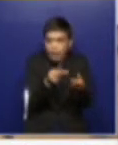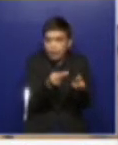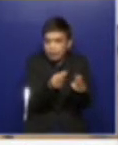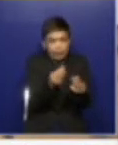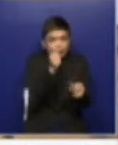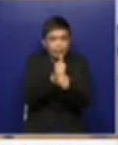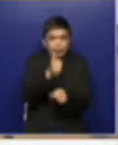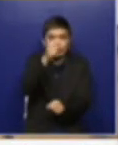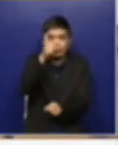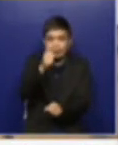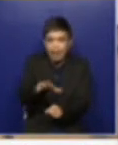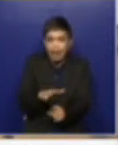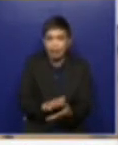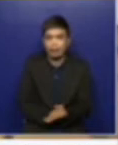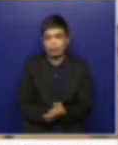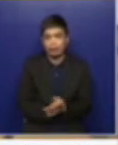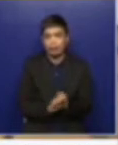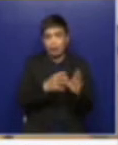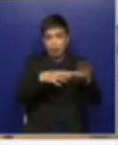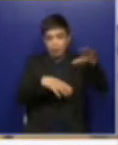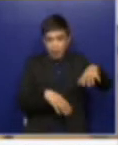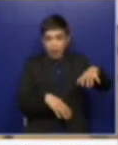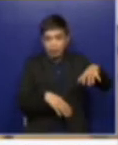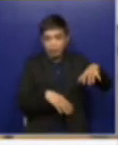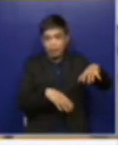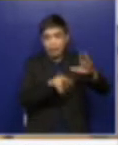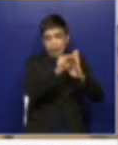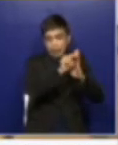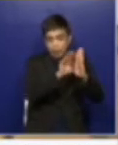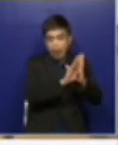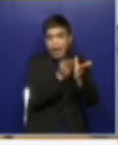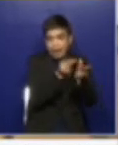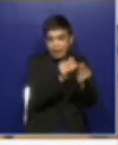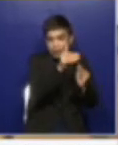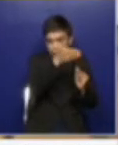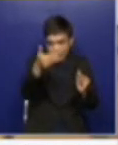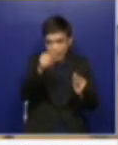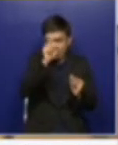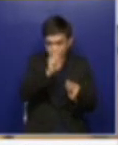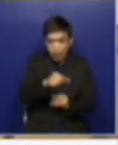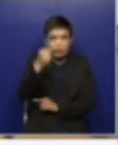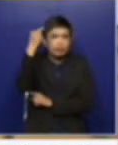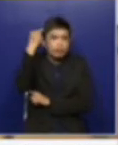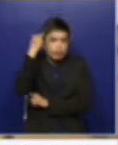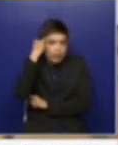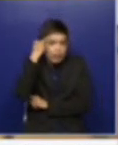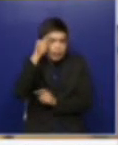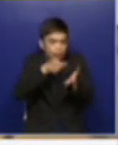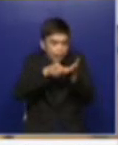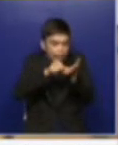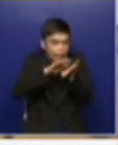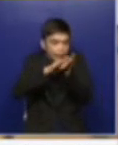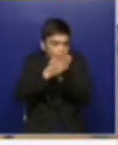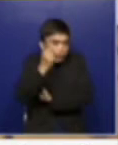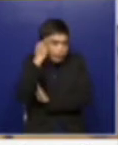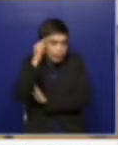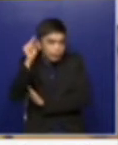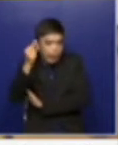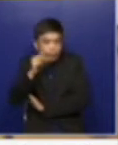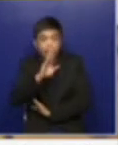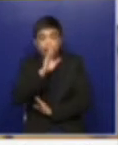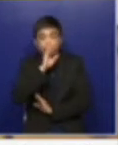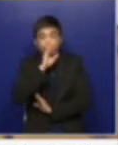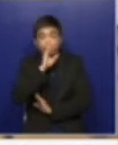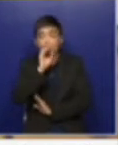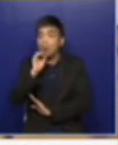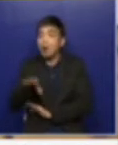การบริหารที่ดินแห่งชาติจะต้องเปลี่ยนแนวคิดใหม่ถ้าบอกว่าที่ดินนี้เป็นของรัฐประ